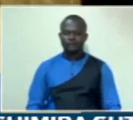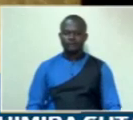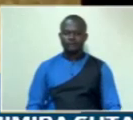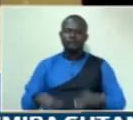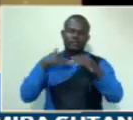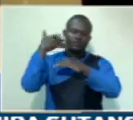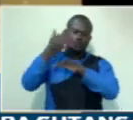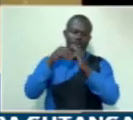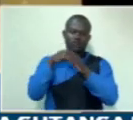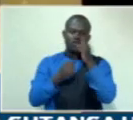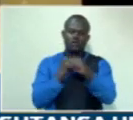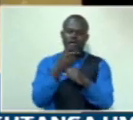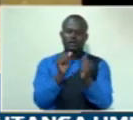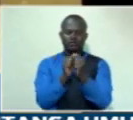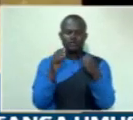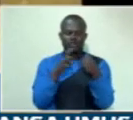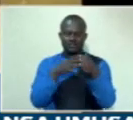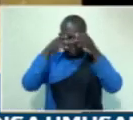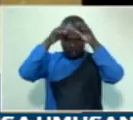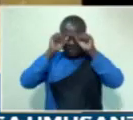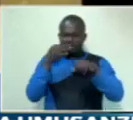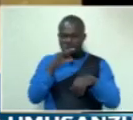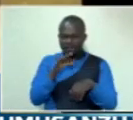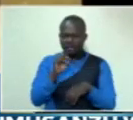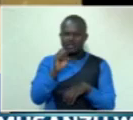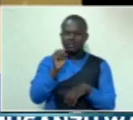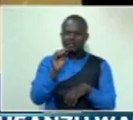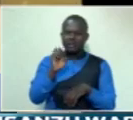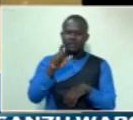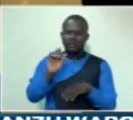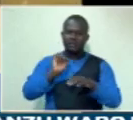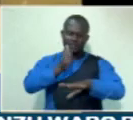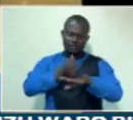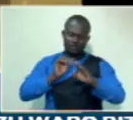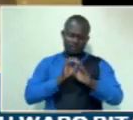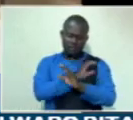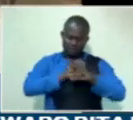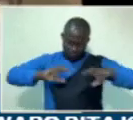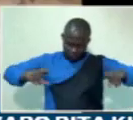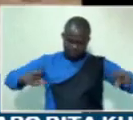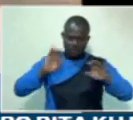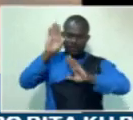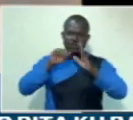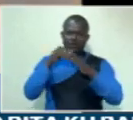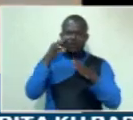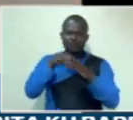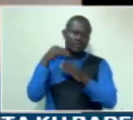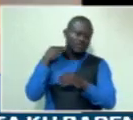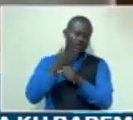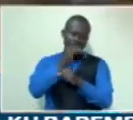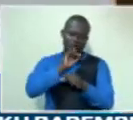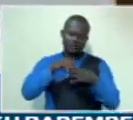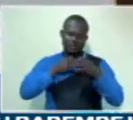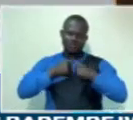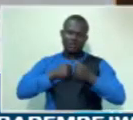Nyuma yaho muri 2019, perezida w'u Bufaransa Emmanuel Macron yashyizeho komisiyo yo gucukumbura uruhare rw'u Bufaransa muri Jenoside yakorewe Abatutsi mu Rwanda.